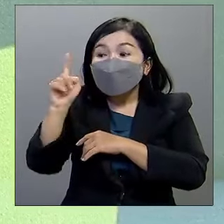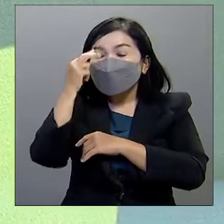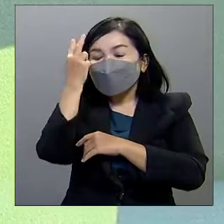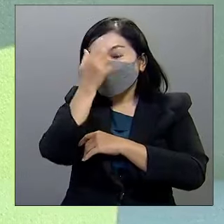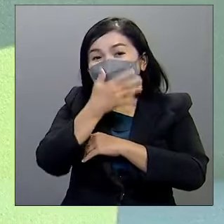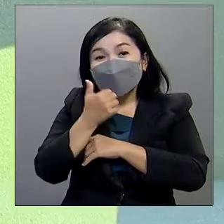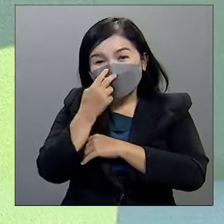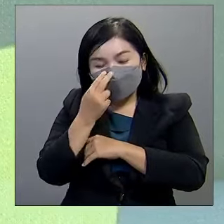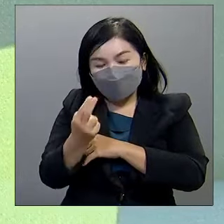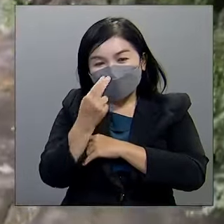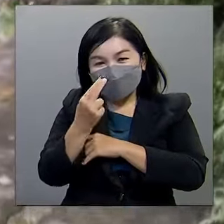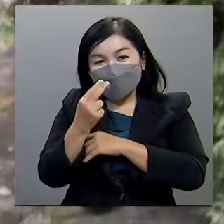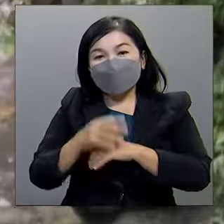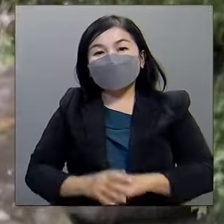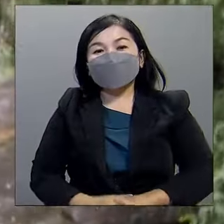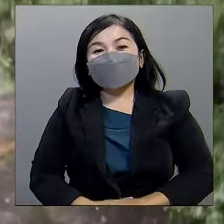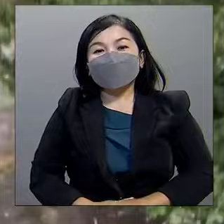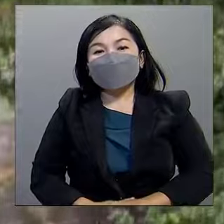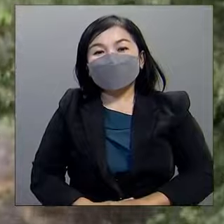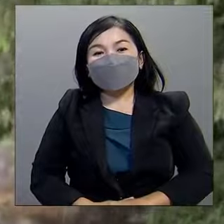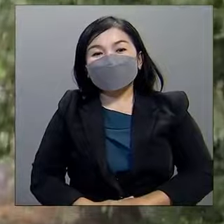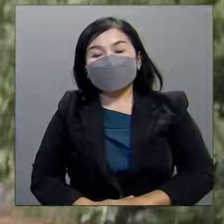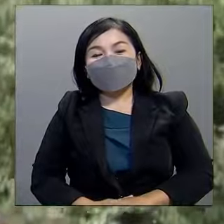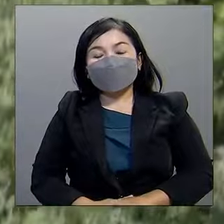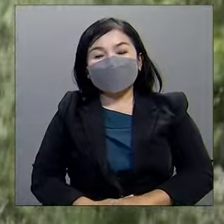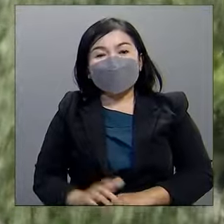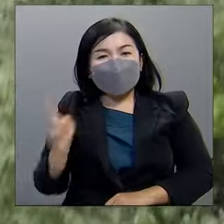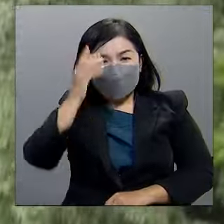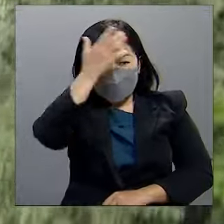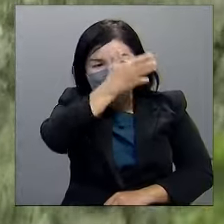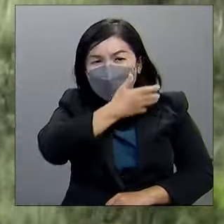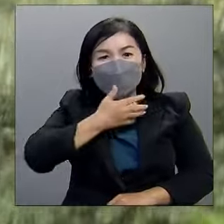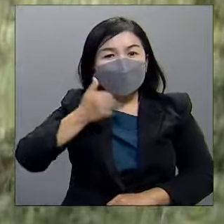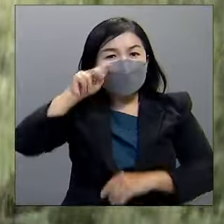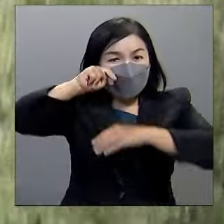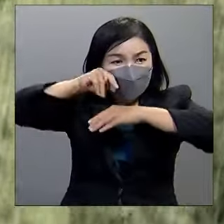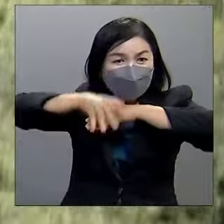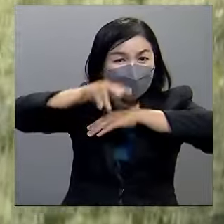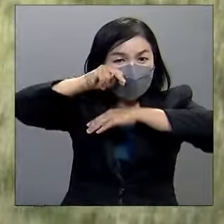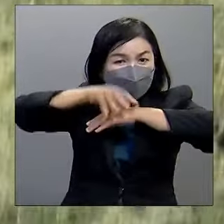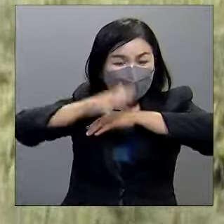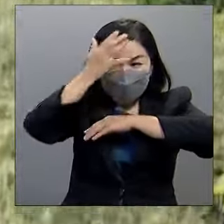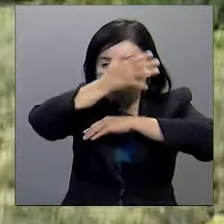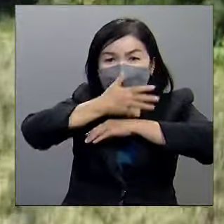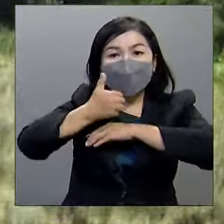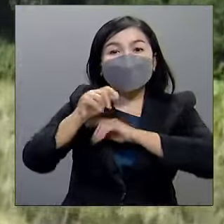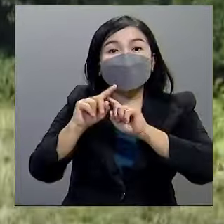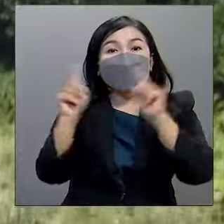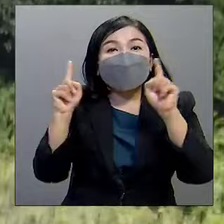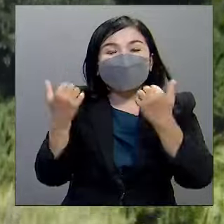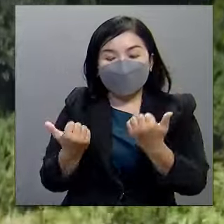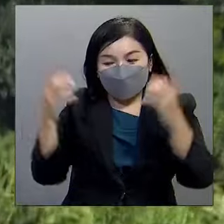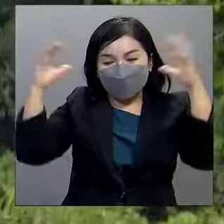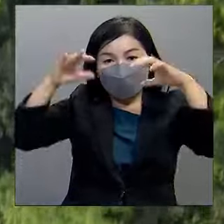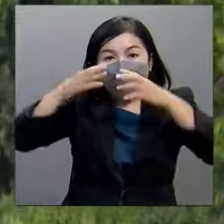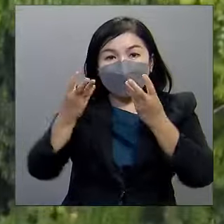มด้วยกันเลยค่ะนี่แหละค่ะคุณผู้ชมสวยจริงๆเลยนะคะแต่ว่าช่วงนี้หน้าฝนเนาะอาจ